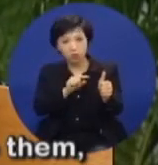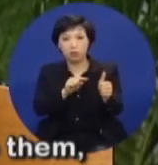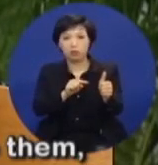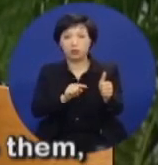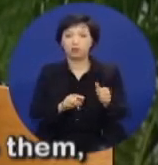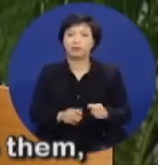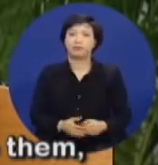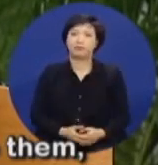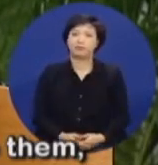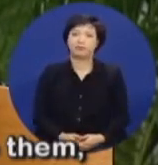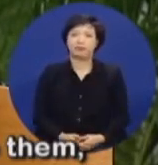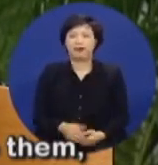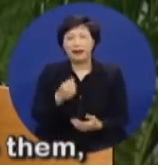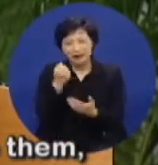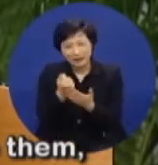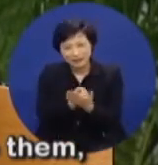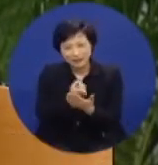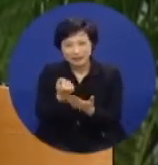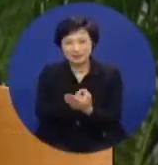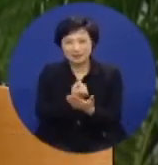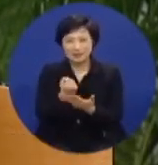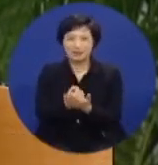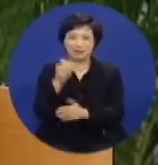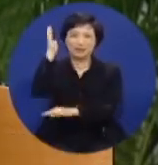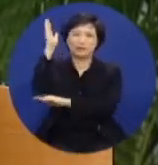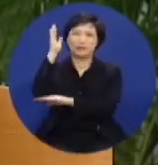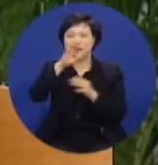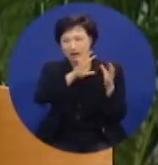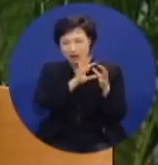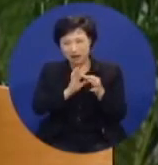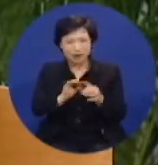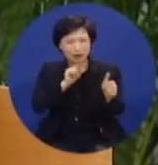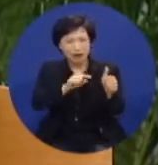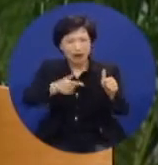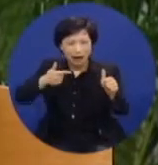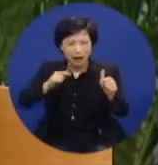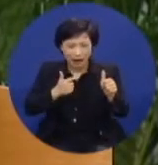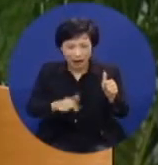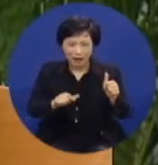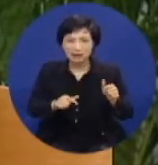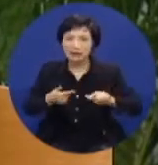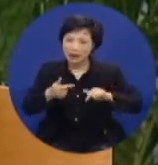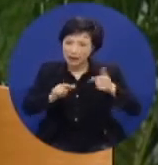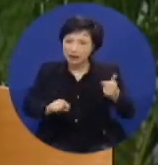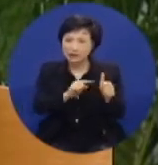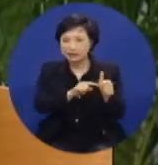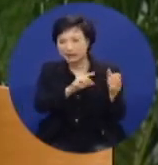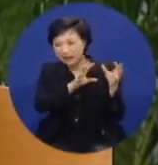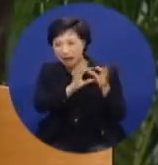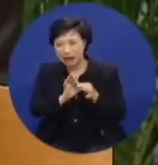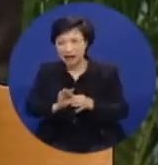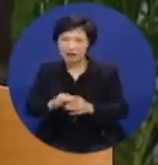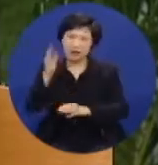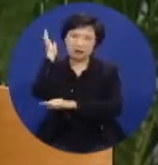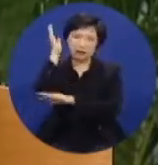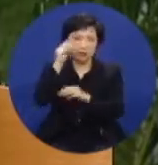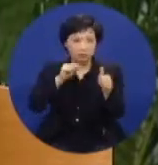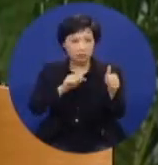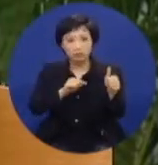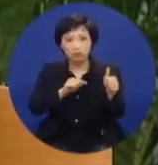그래서 안타까워 소 힐 결을 통해 도 광고 아니야 아 한국이 초대 뒤